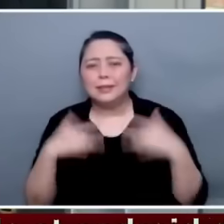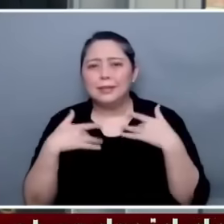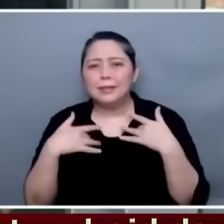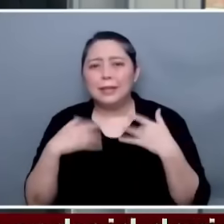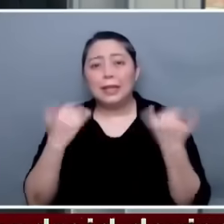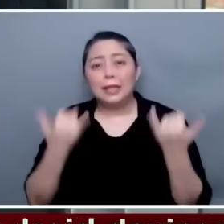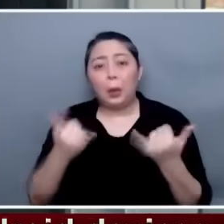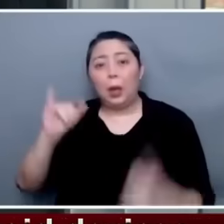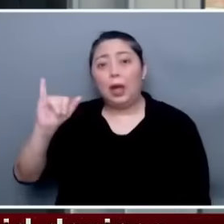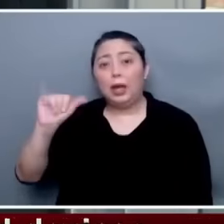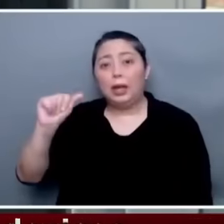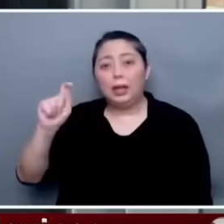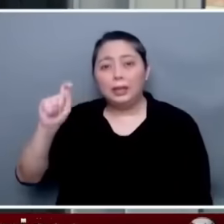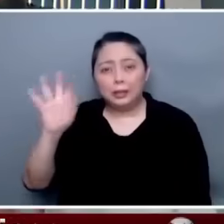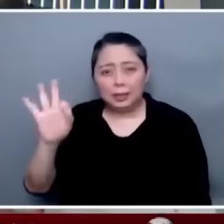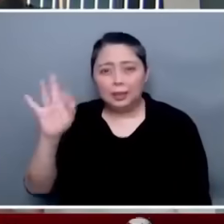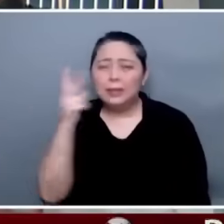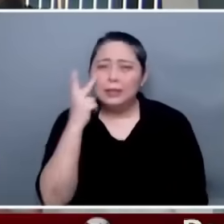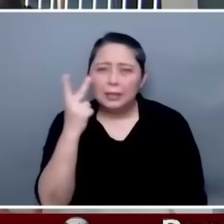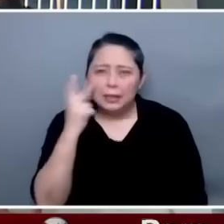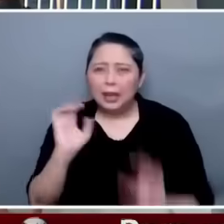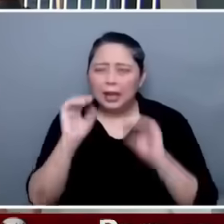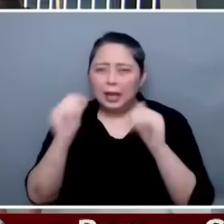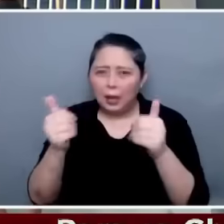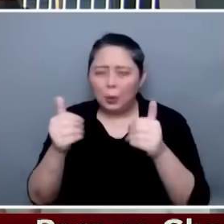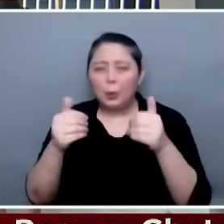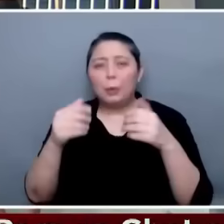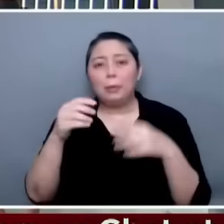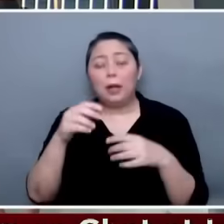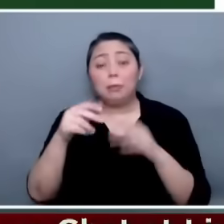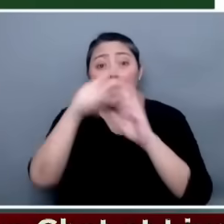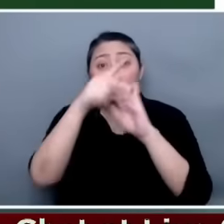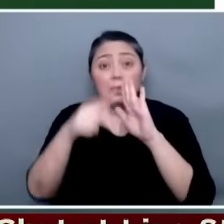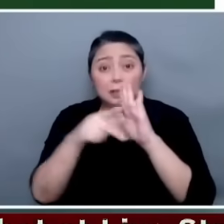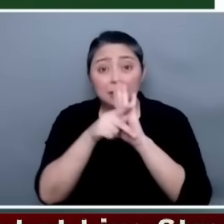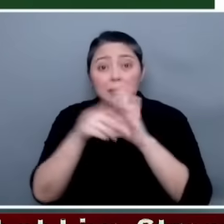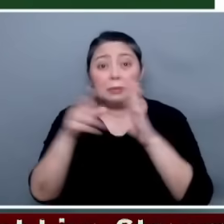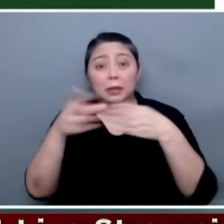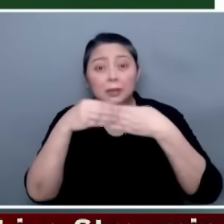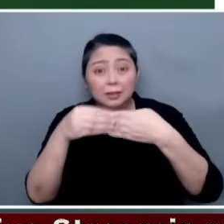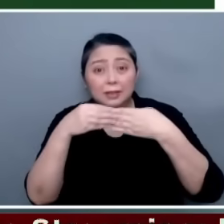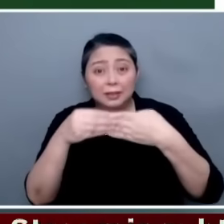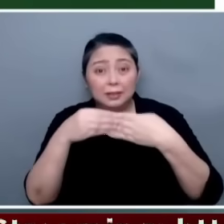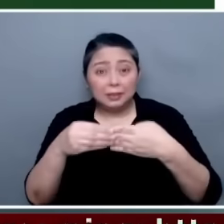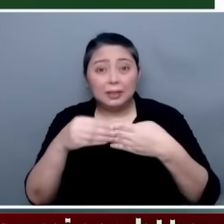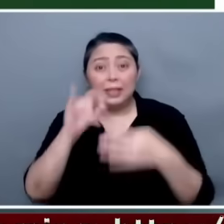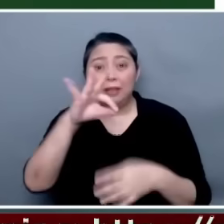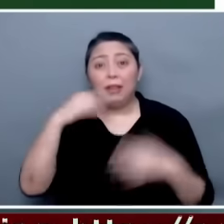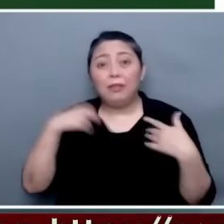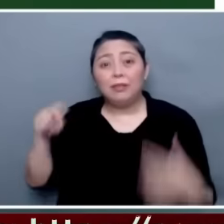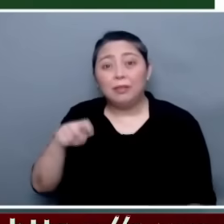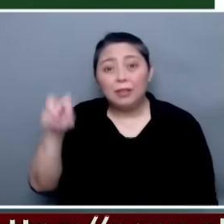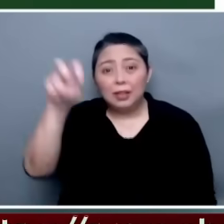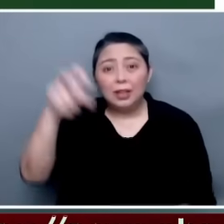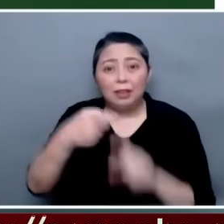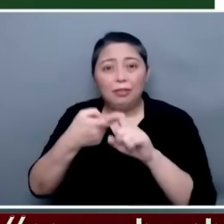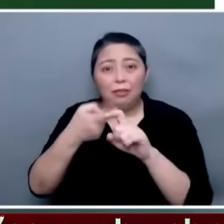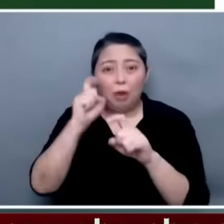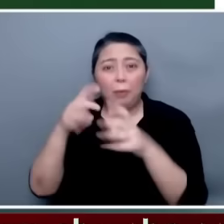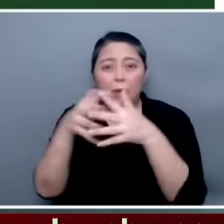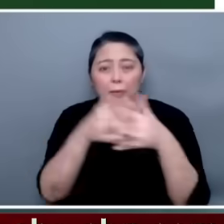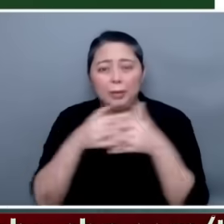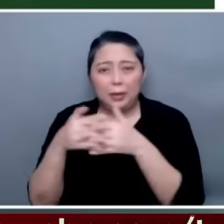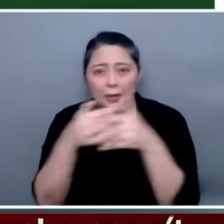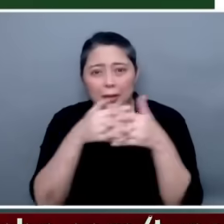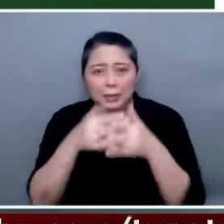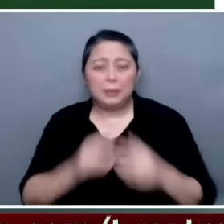quarantine restrictions para sa mga biyahero mula North America. So hopefully by this week, the IATF will be deciding on this matter because a lot of